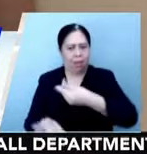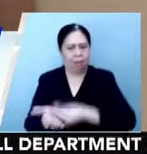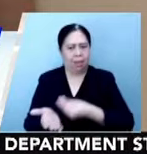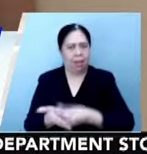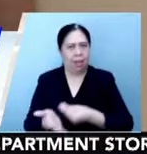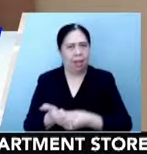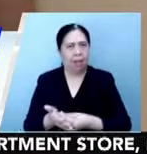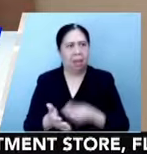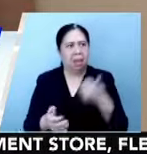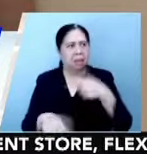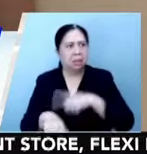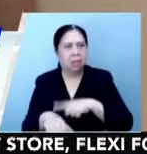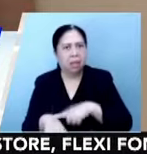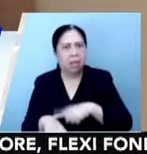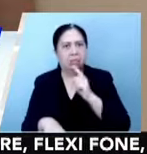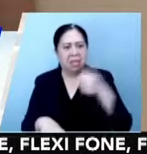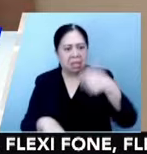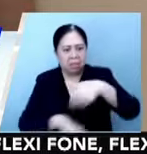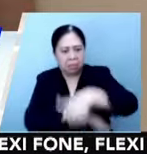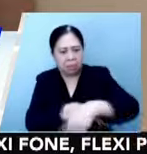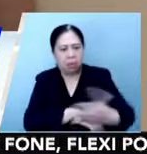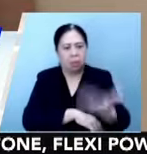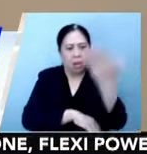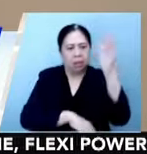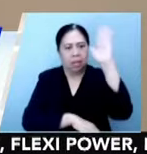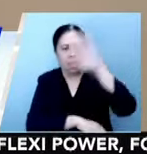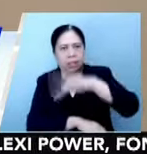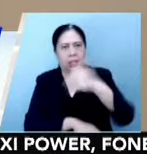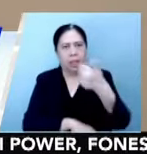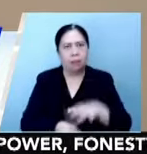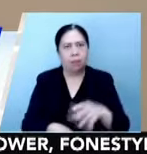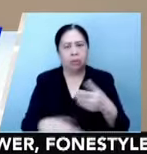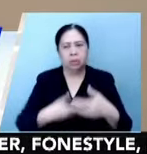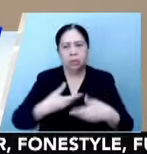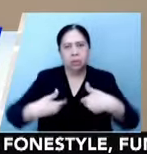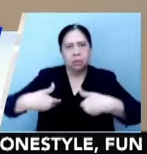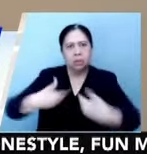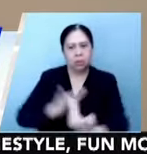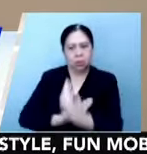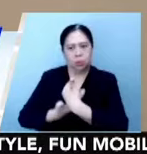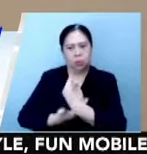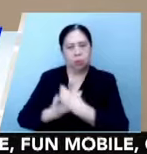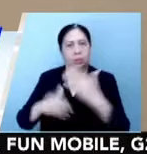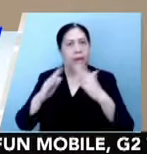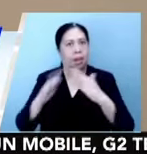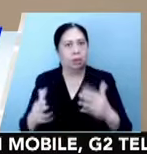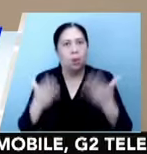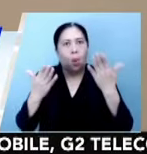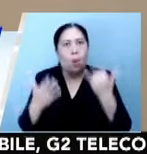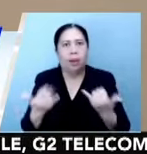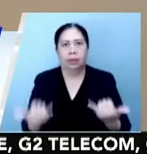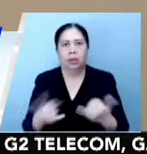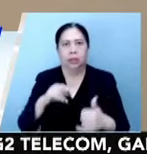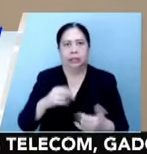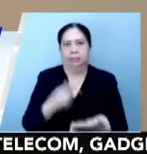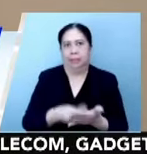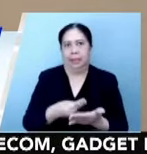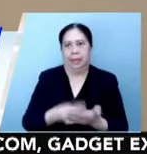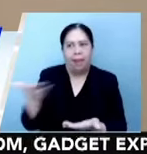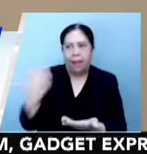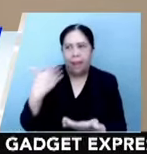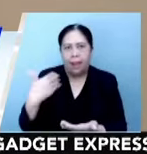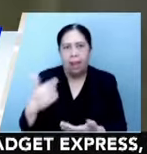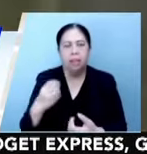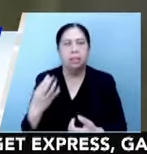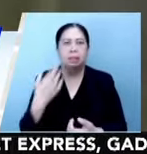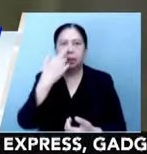anumang oras, kahit gabi, umaga, tanghali, hapon, pumupunta ka sa bahay ko. Bakit ngayon na kailangan ko yung pera ko, ang dami